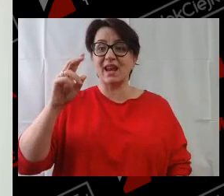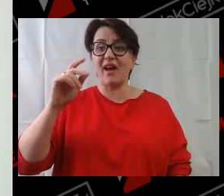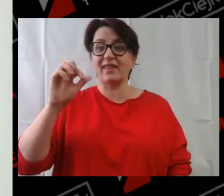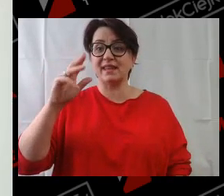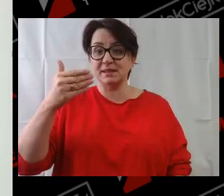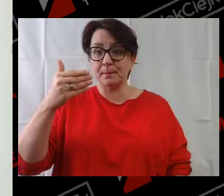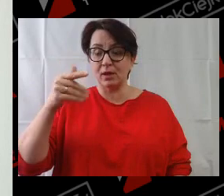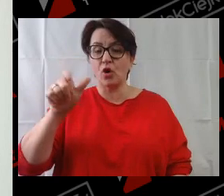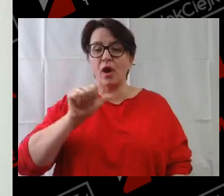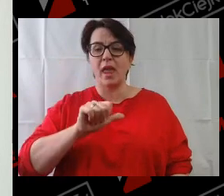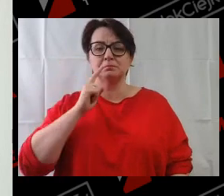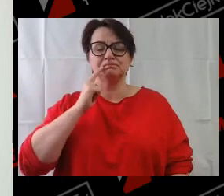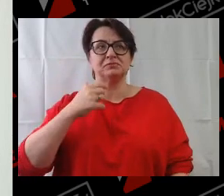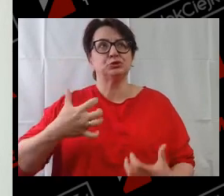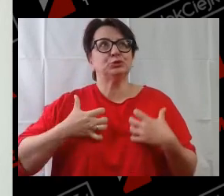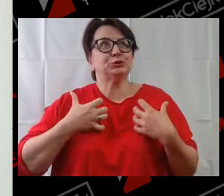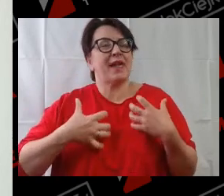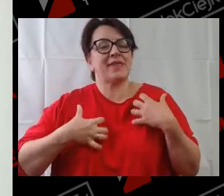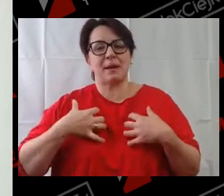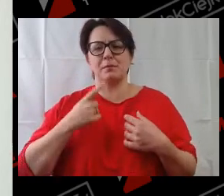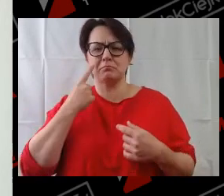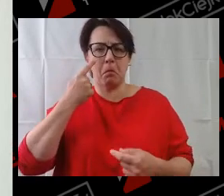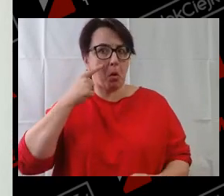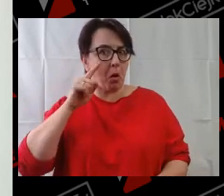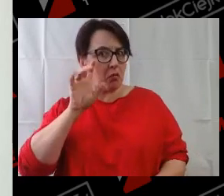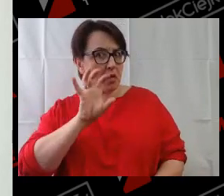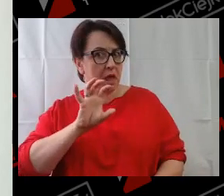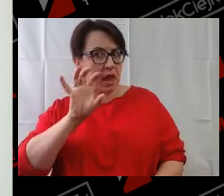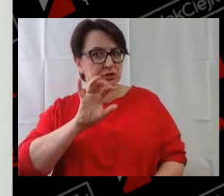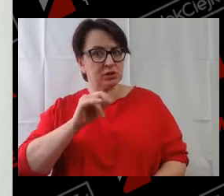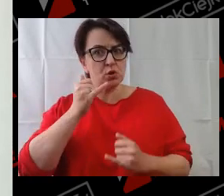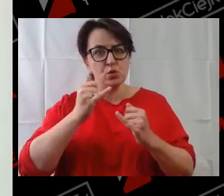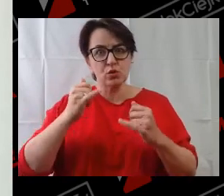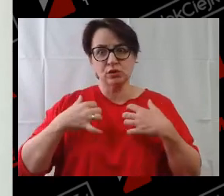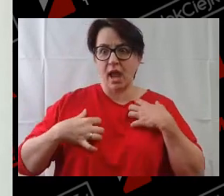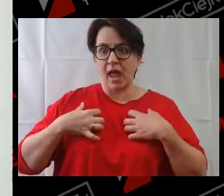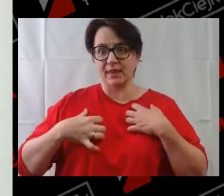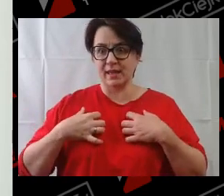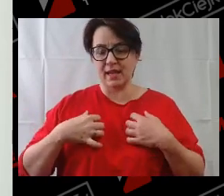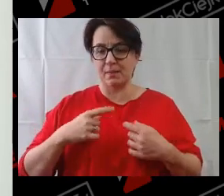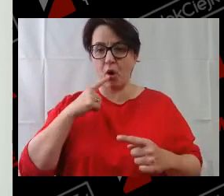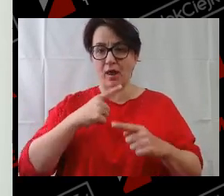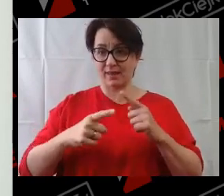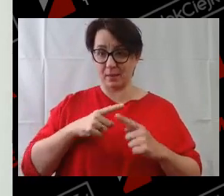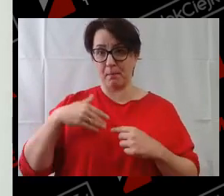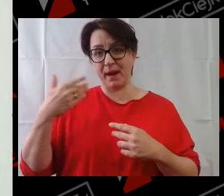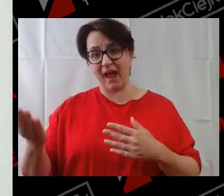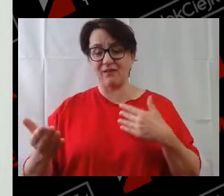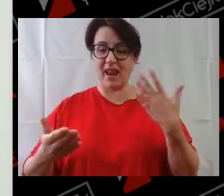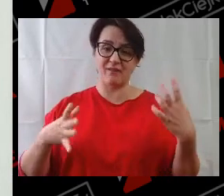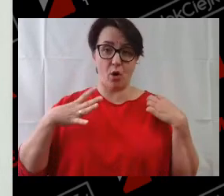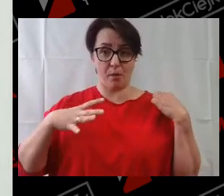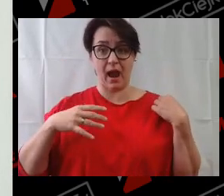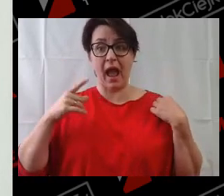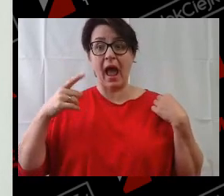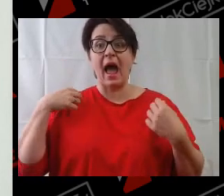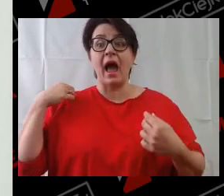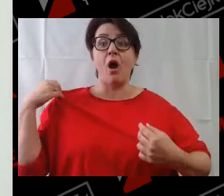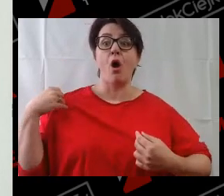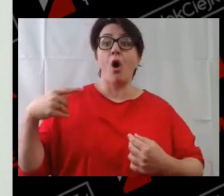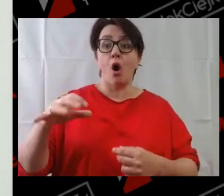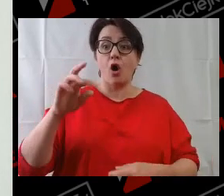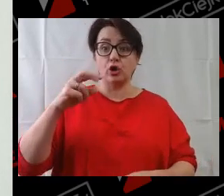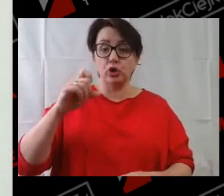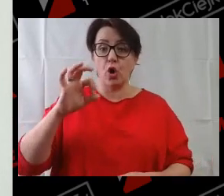entuzjazmu w politycznych czy to sprawa czy to zlewa a Orderu jest dokładnie jest entuzjazmem politycznym